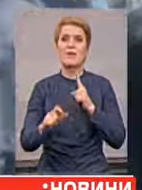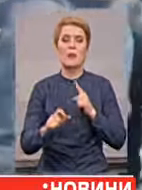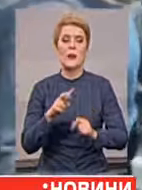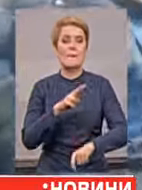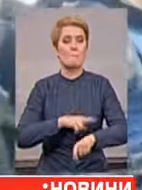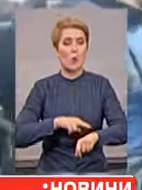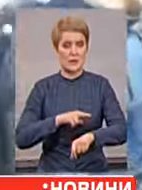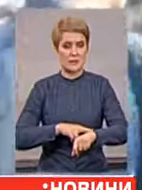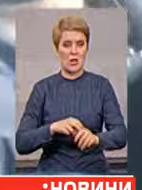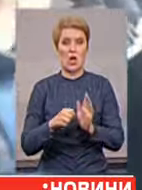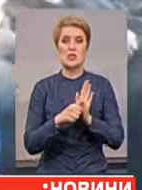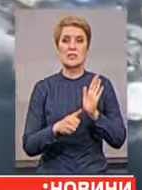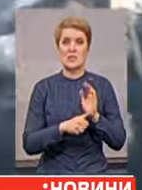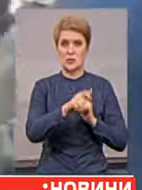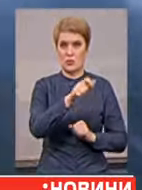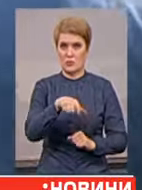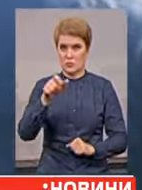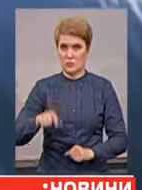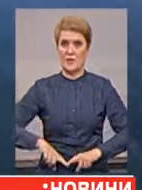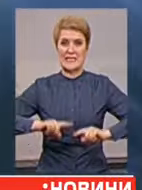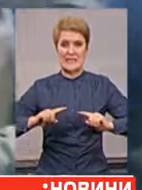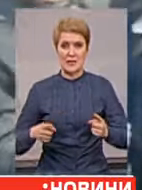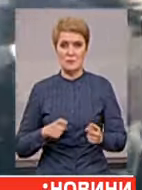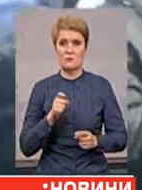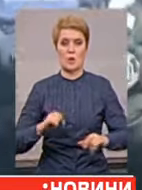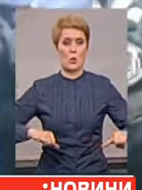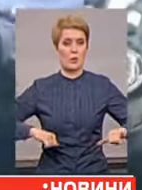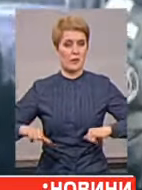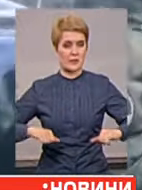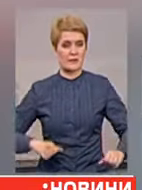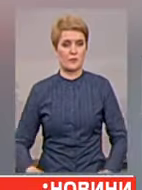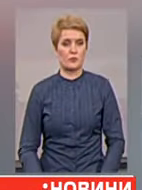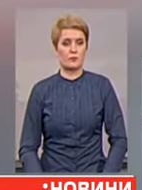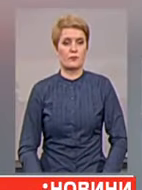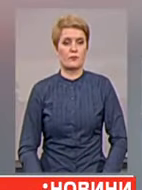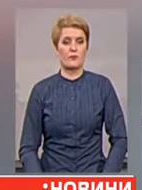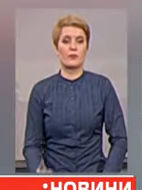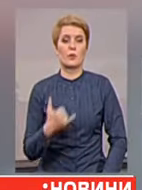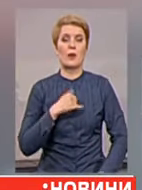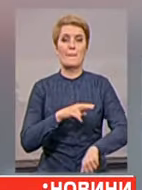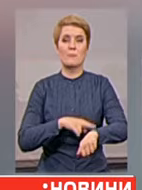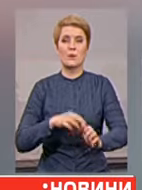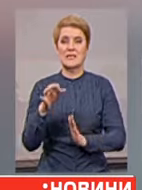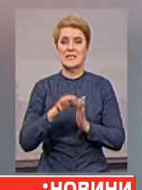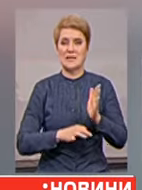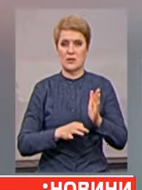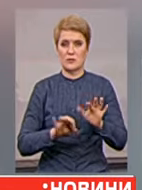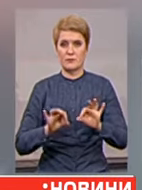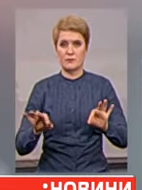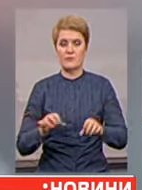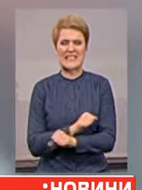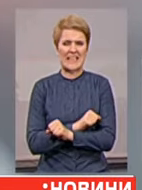поліція. Щонайменше 16 учасників затримали за хуліганство. У нас полиция сразу была сориентирована